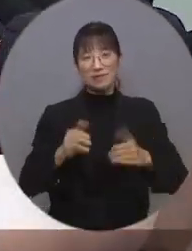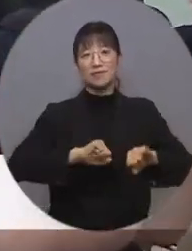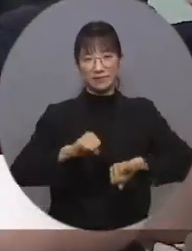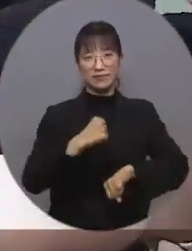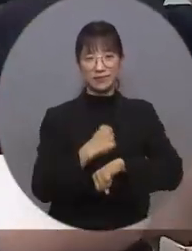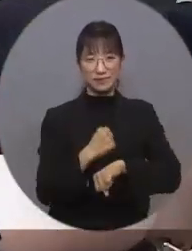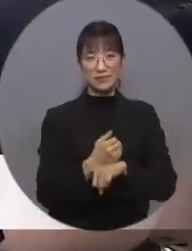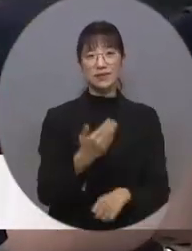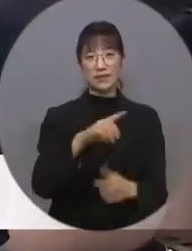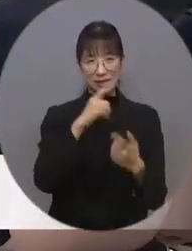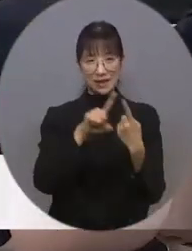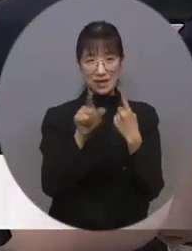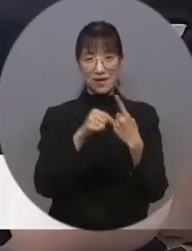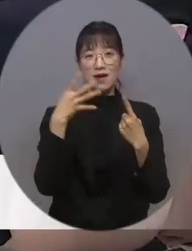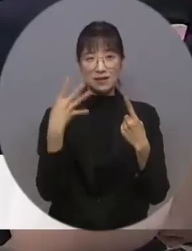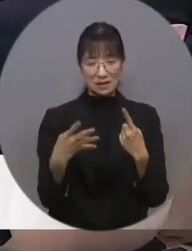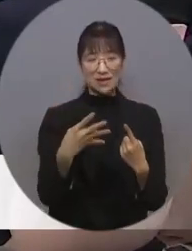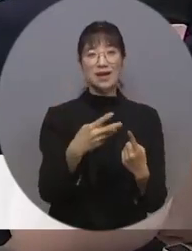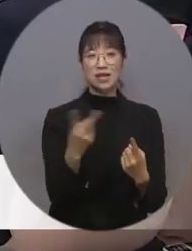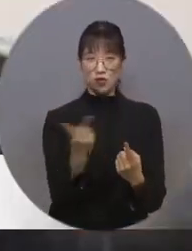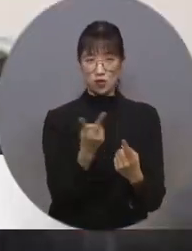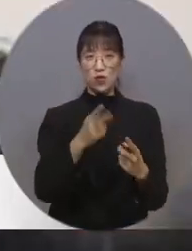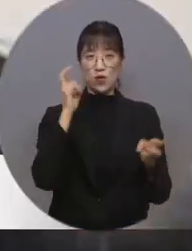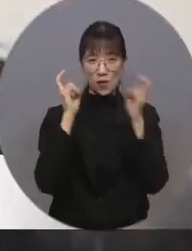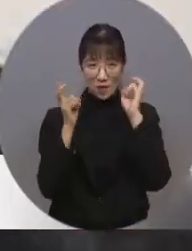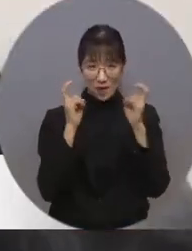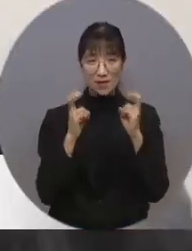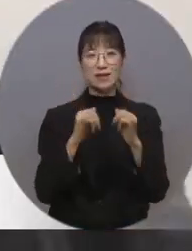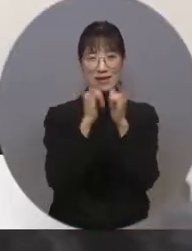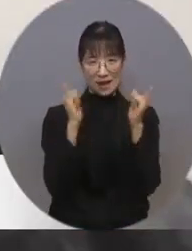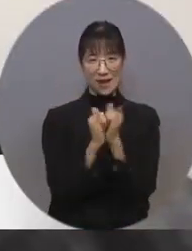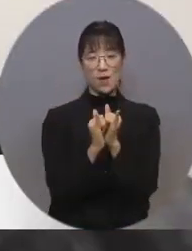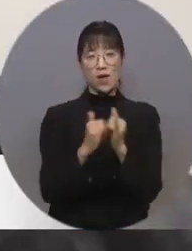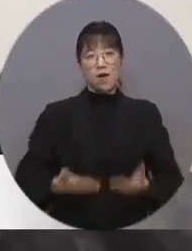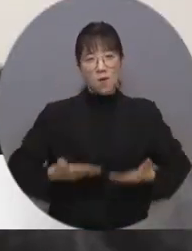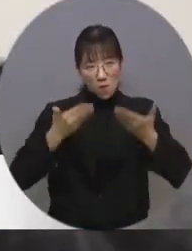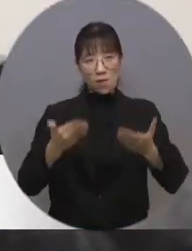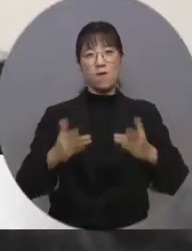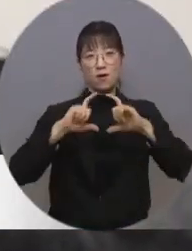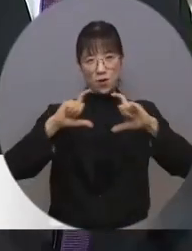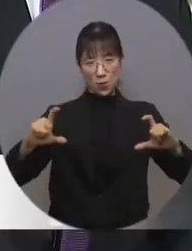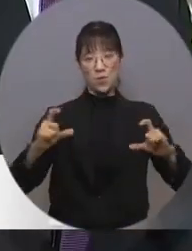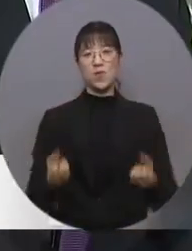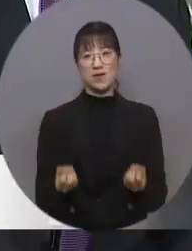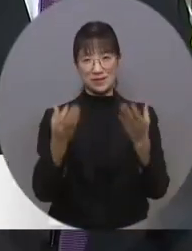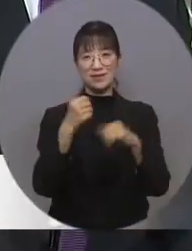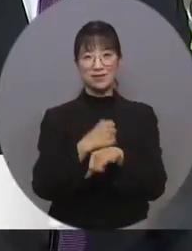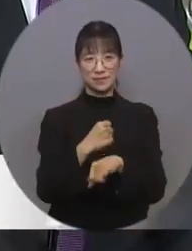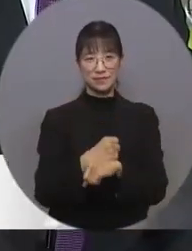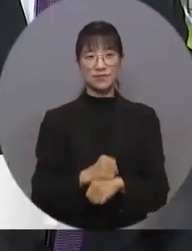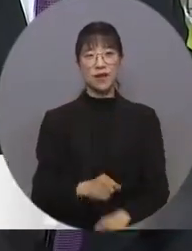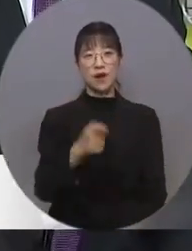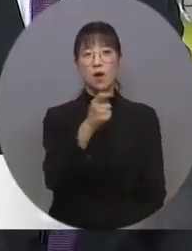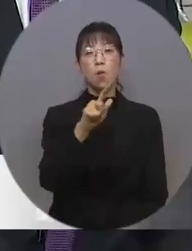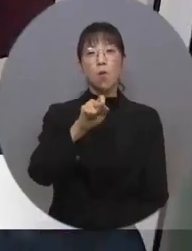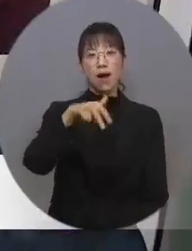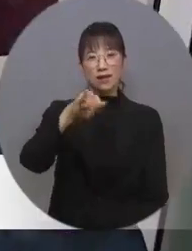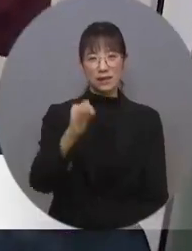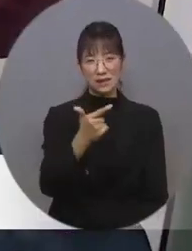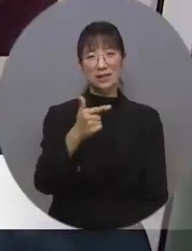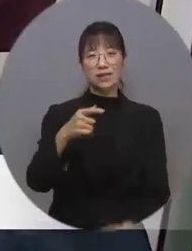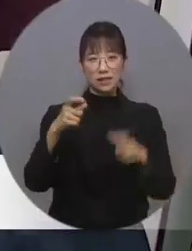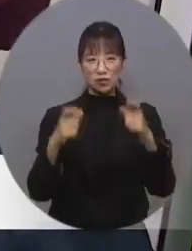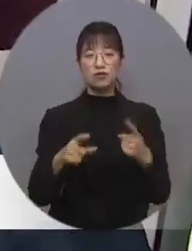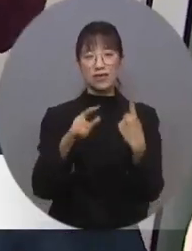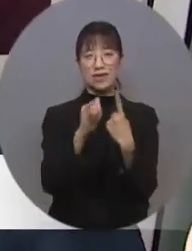위드어스는 바인 그룹과 공유 가치 실현을 위한 사회 공헌 선포식을 가졌습니다. 광진구 1인 가구 지원센터에서